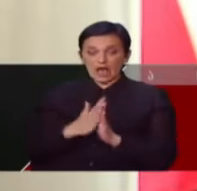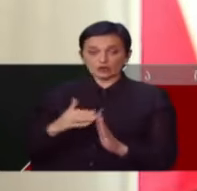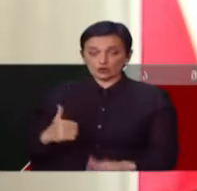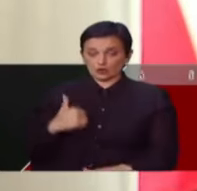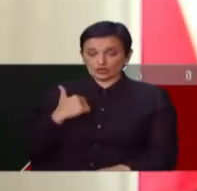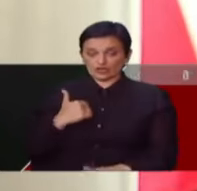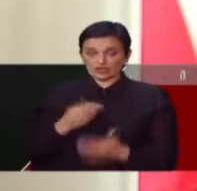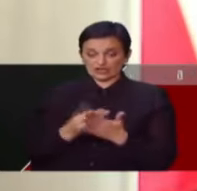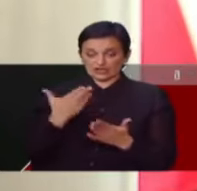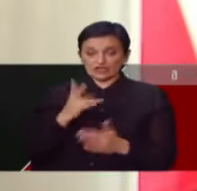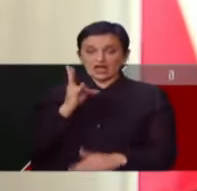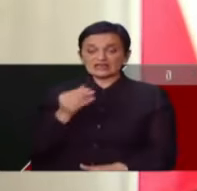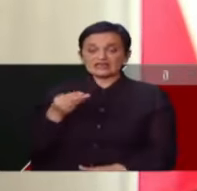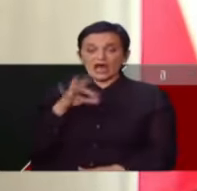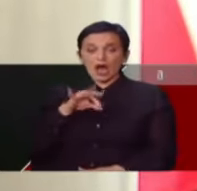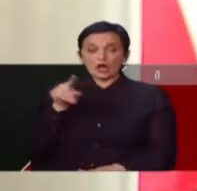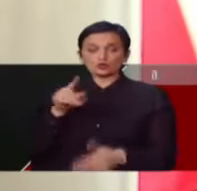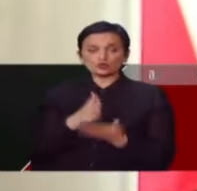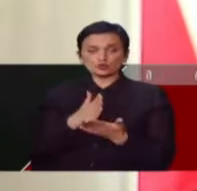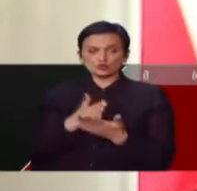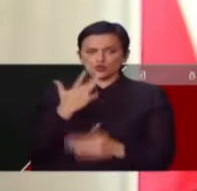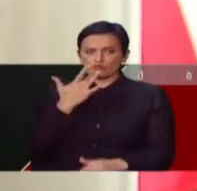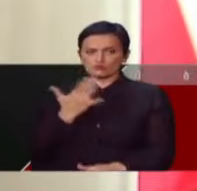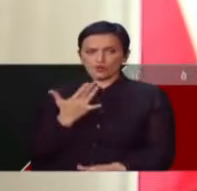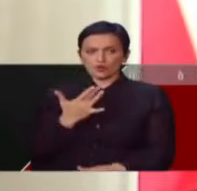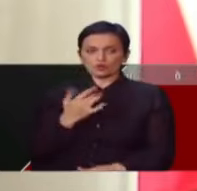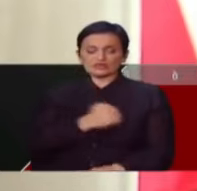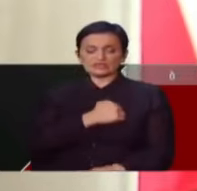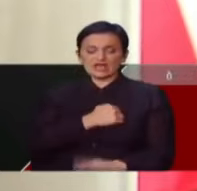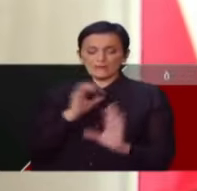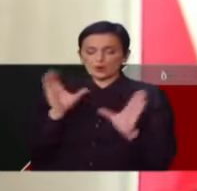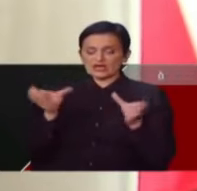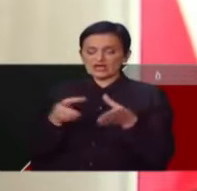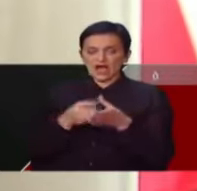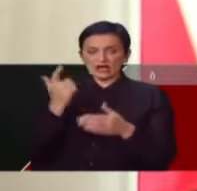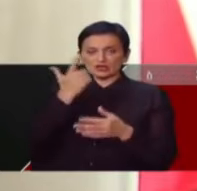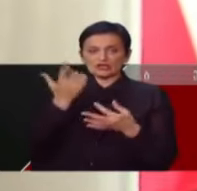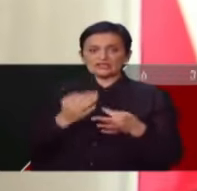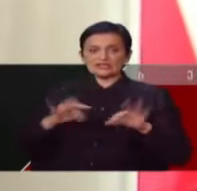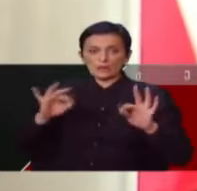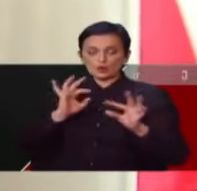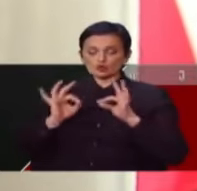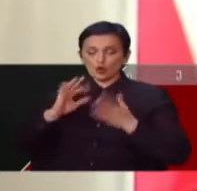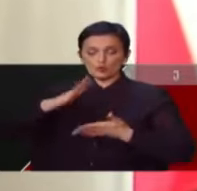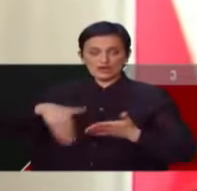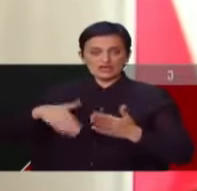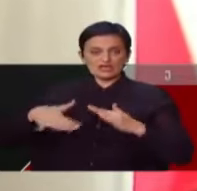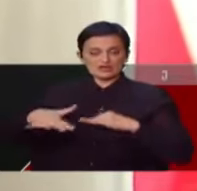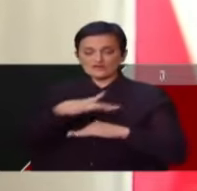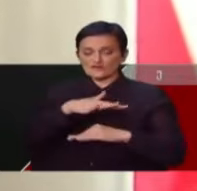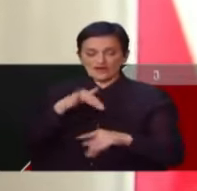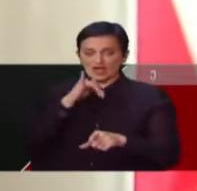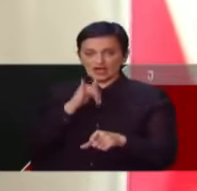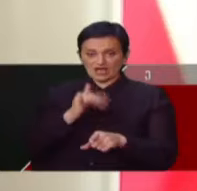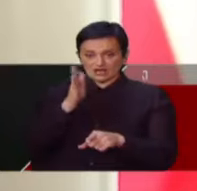ხოლო ნატო არის პოლიტიკური და სამხედრო გაერთიანება, სადაც დემოკრატიული ნორმების გარეშე ქვეყანა ვერ მოხდება, რა